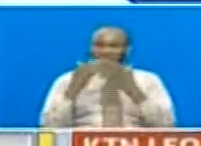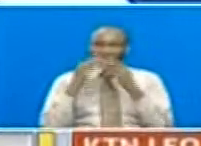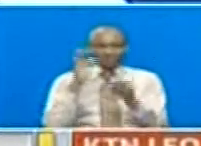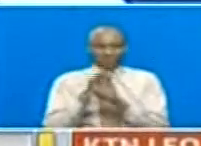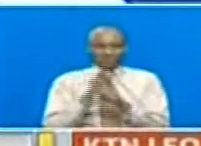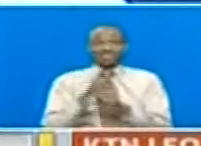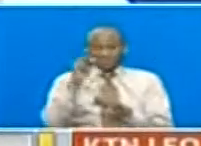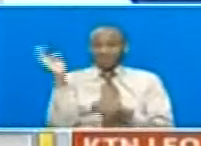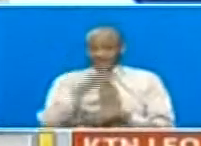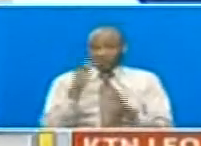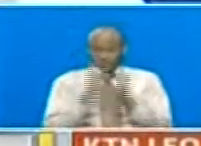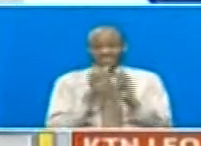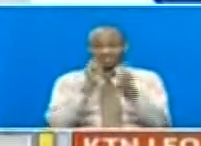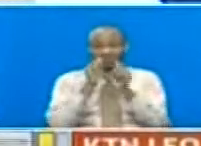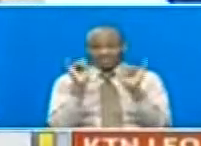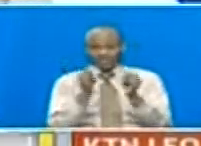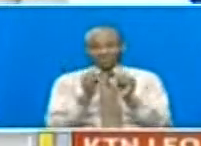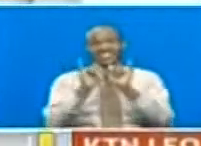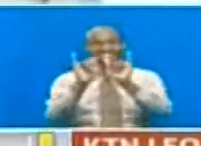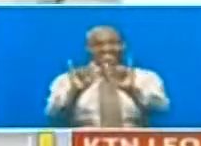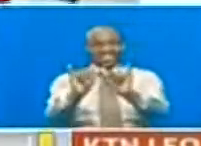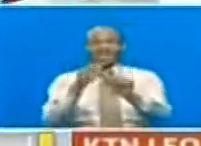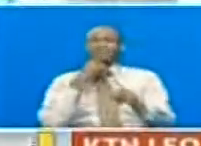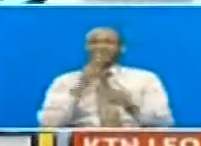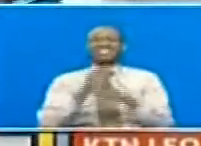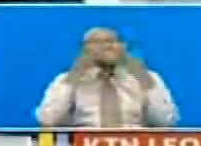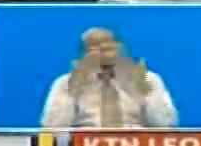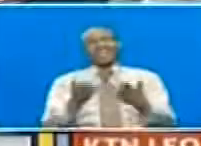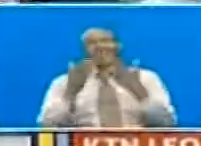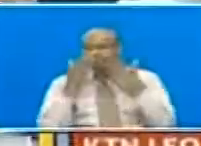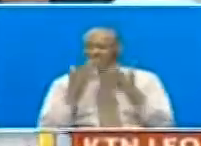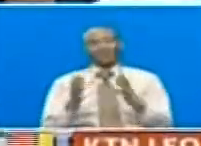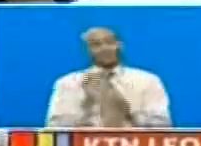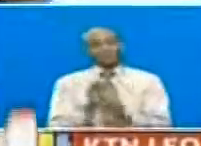Mtazamaji narudi na taarifa za sporti usende mbali. Ndugu zangu ni asanteni. Shukrani.